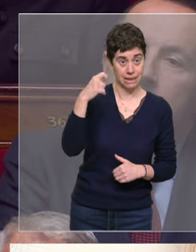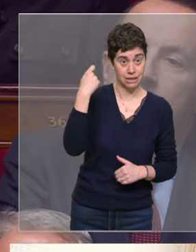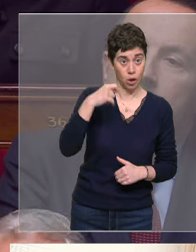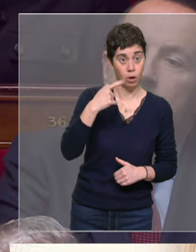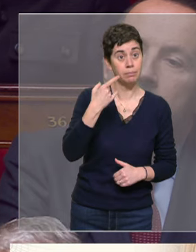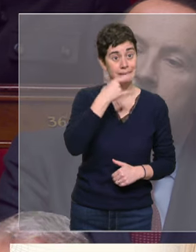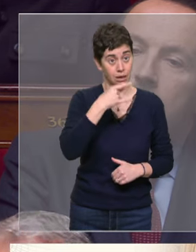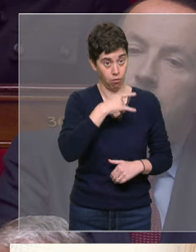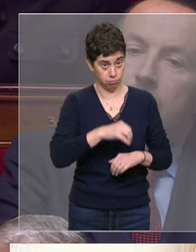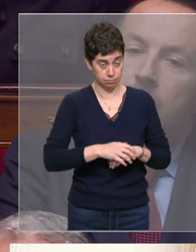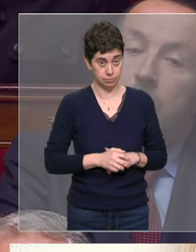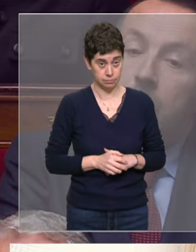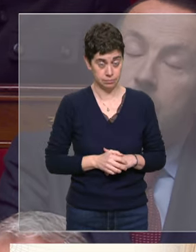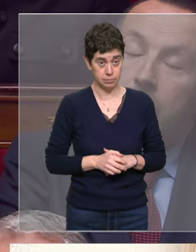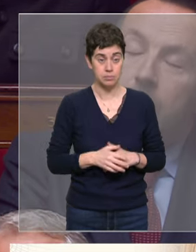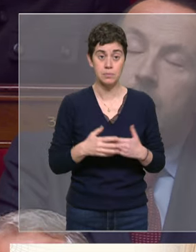en réponse à ceux